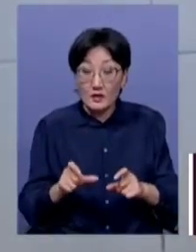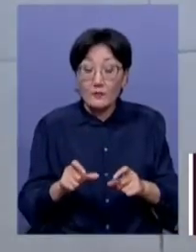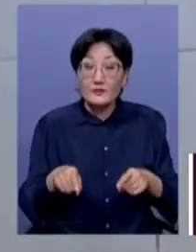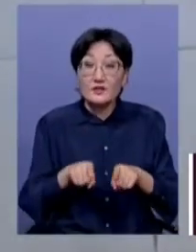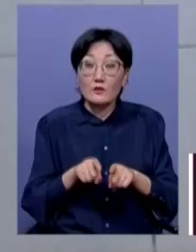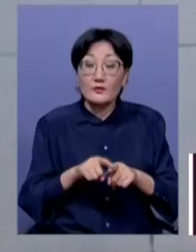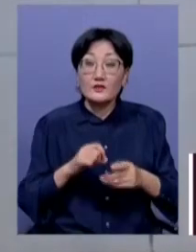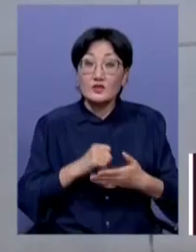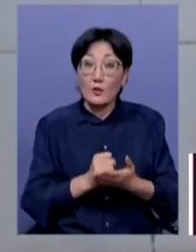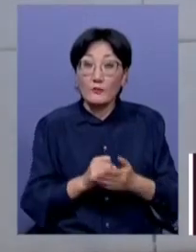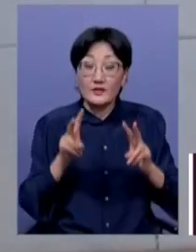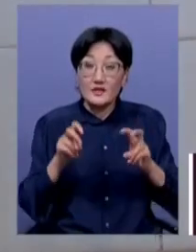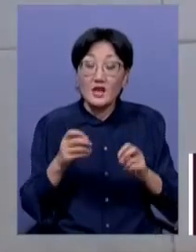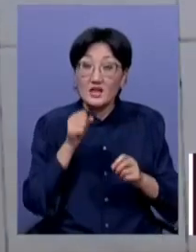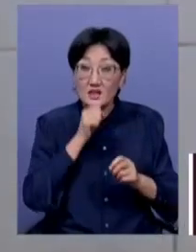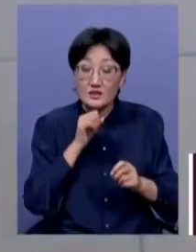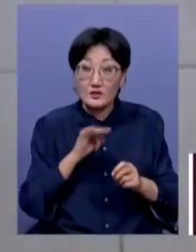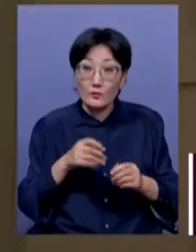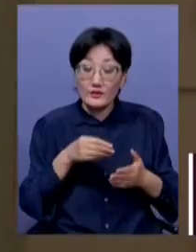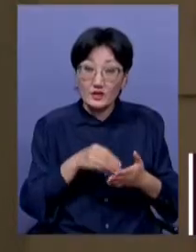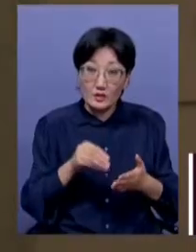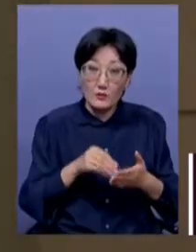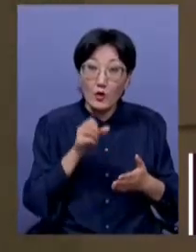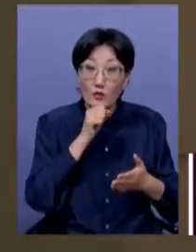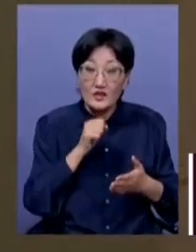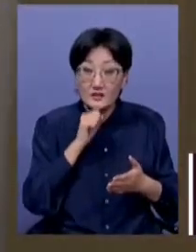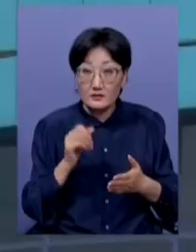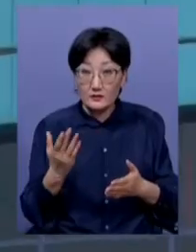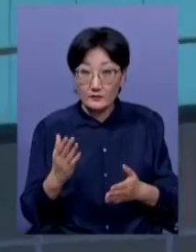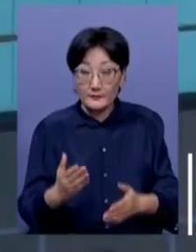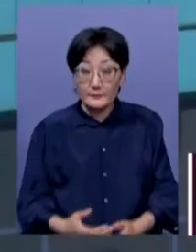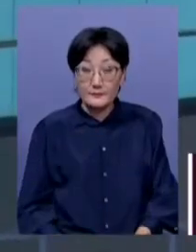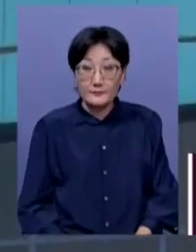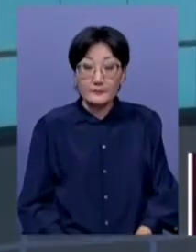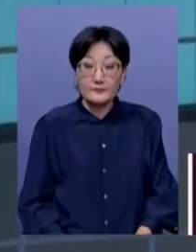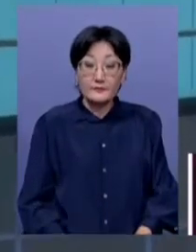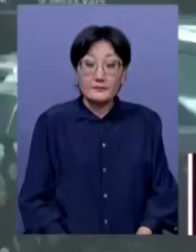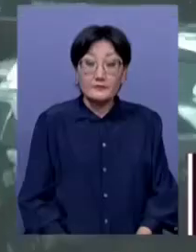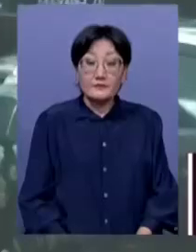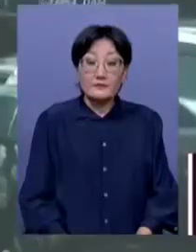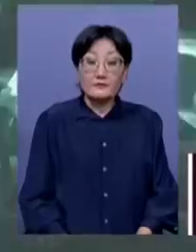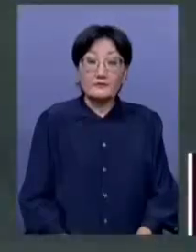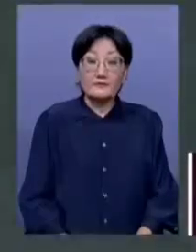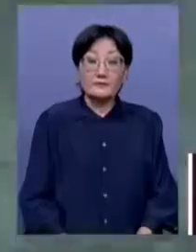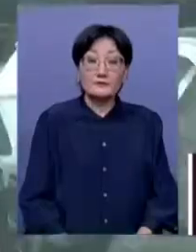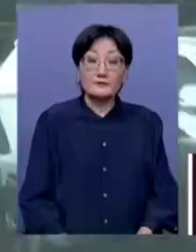фигурантов квалифицированы по статьям кража и скупка краденого. Там работает отец